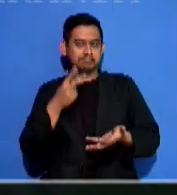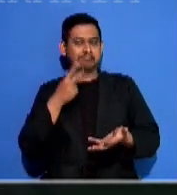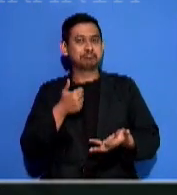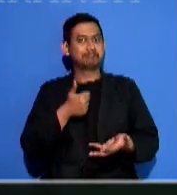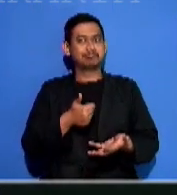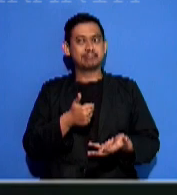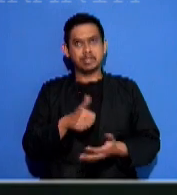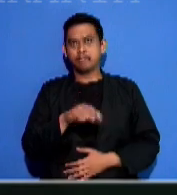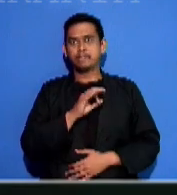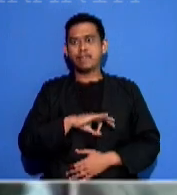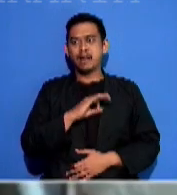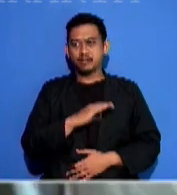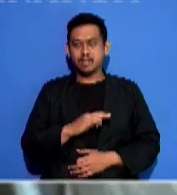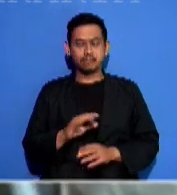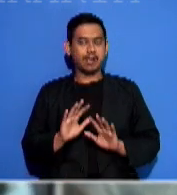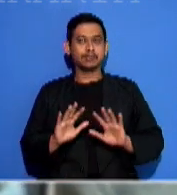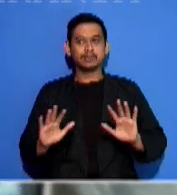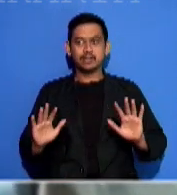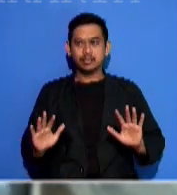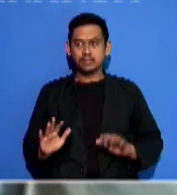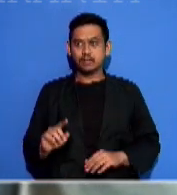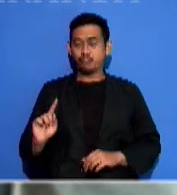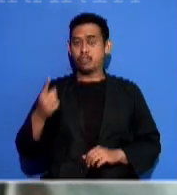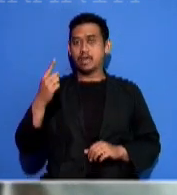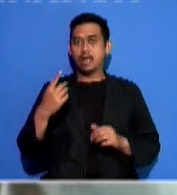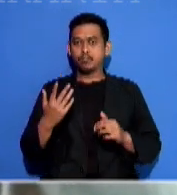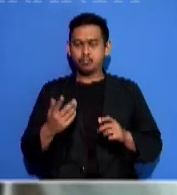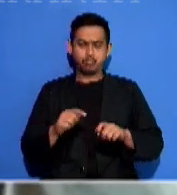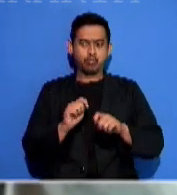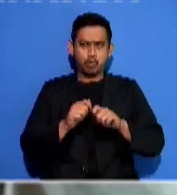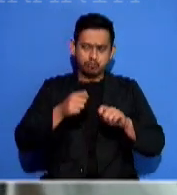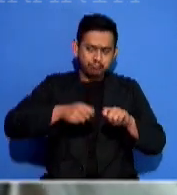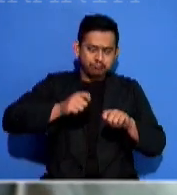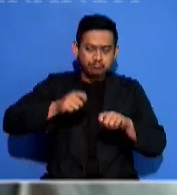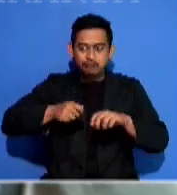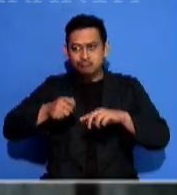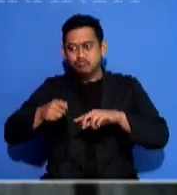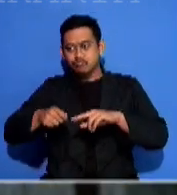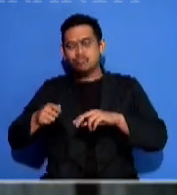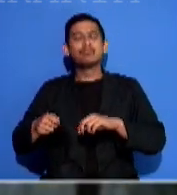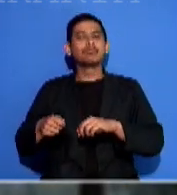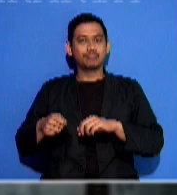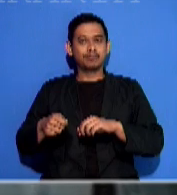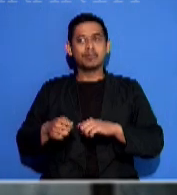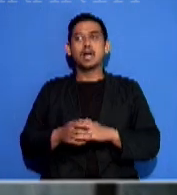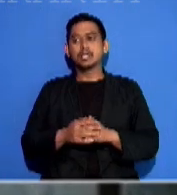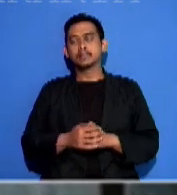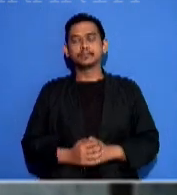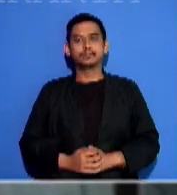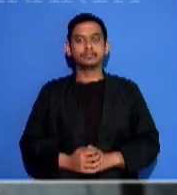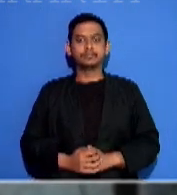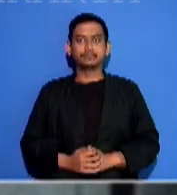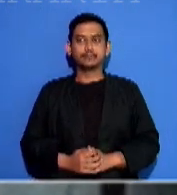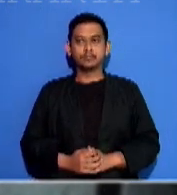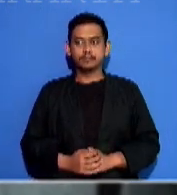piguna ingkang ageng. Salah setunggalipun kados ingkang dipun kemunah dening Neni Widuri saking Guwa Sari Pajangan